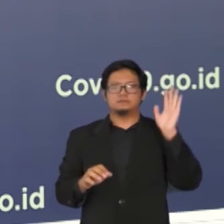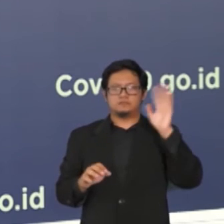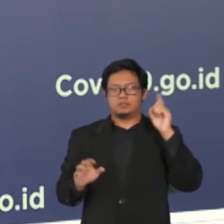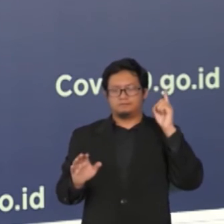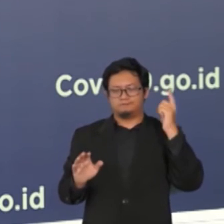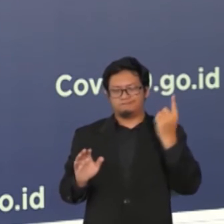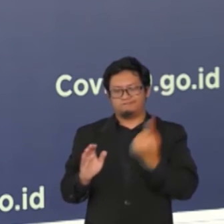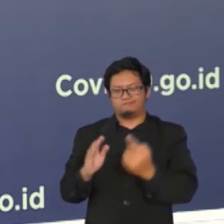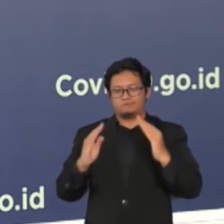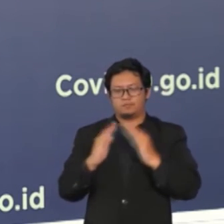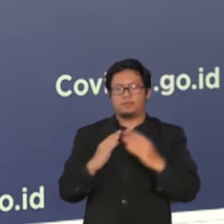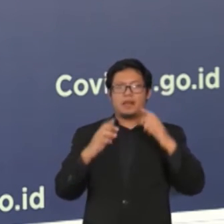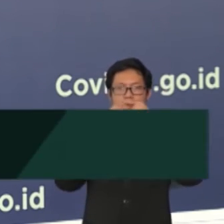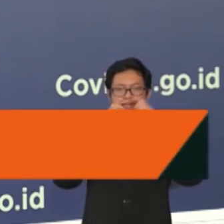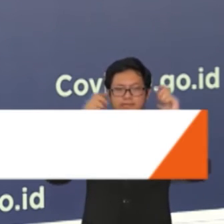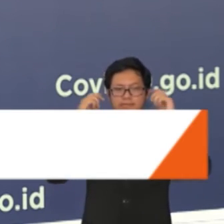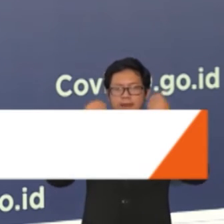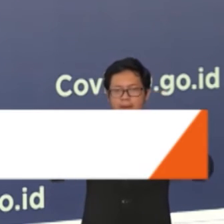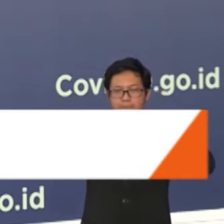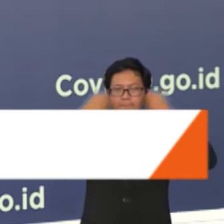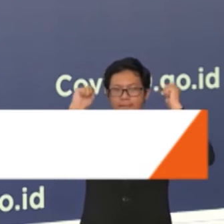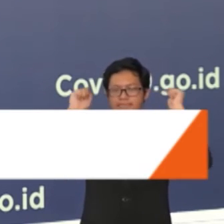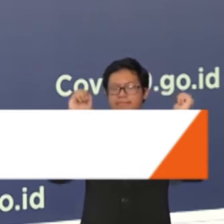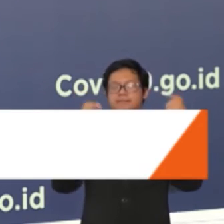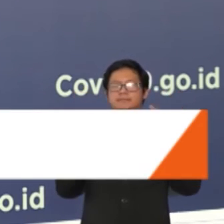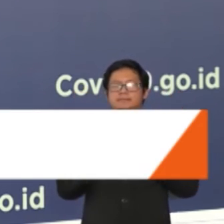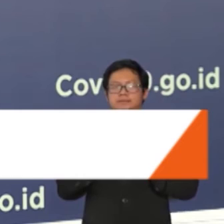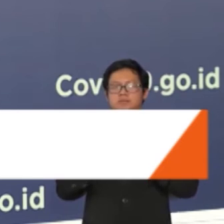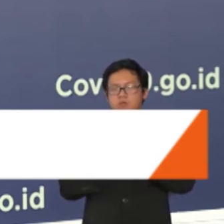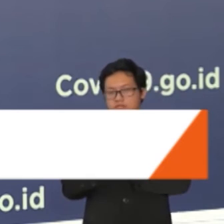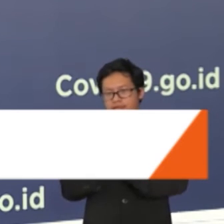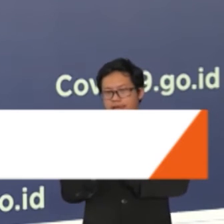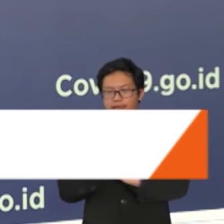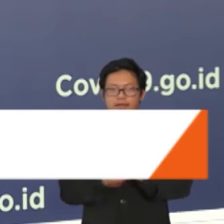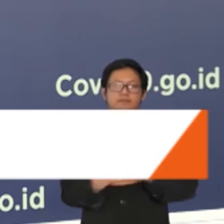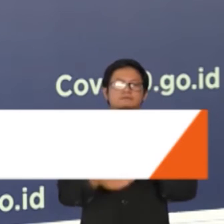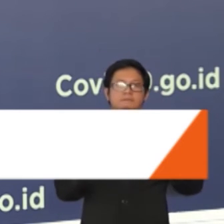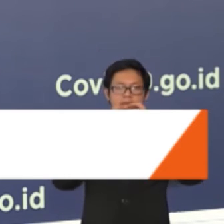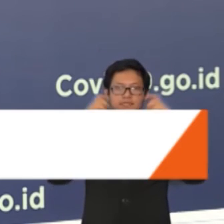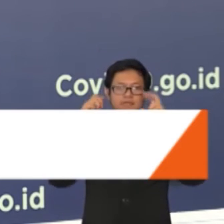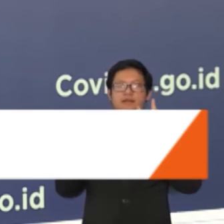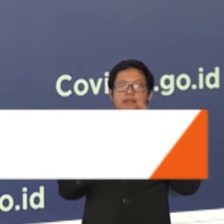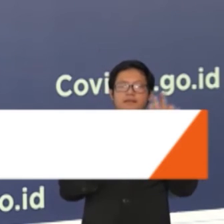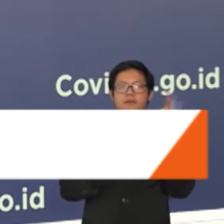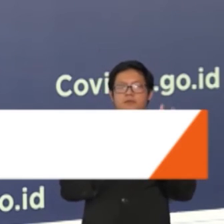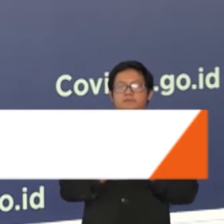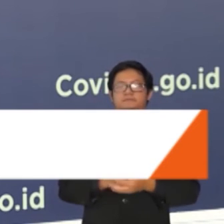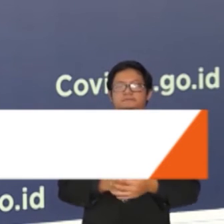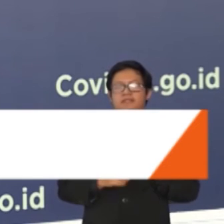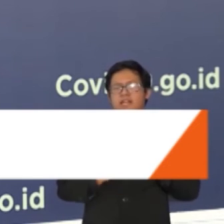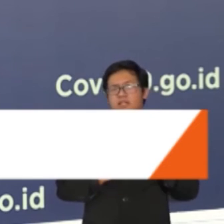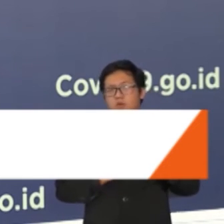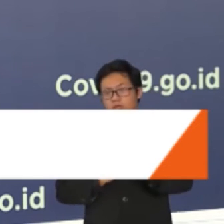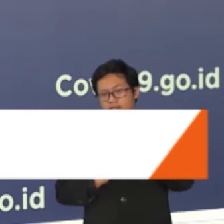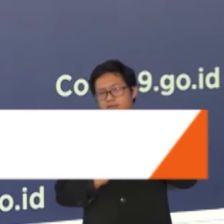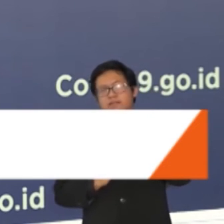masker cuci tangan dengan sabun dan air yang mengalir serta ganti masker yang baru Mari kita lindungi kelompok rentan